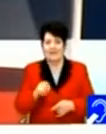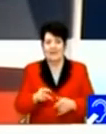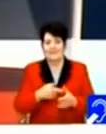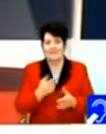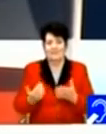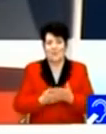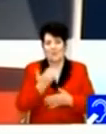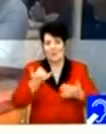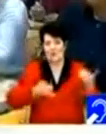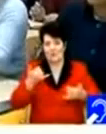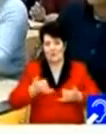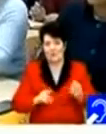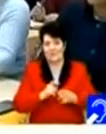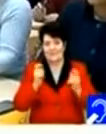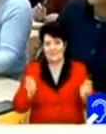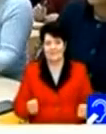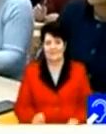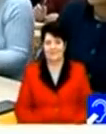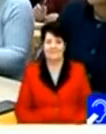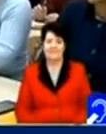noului laborator.